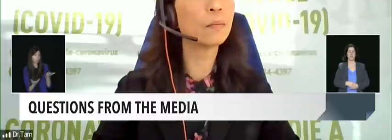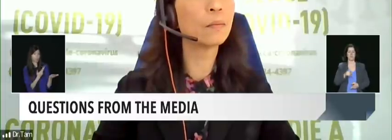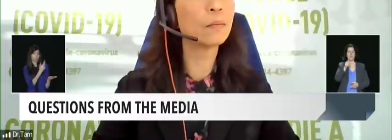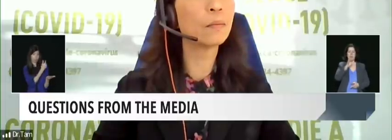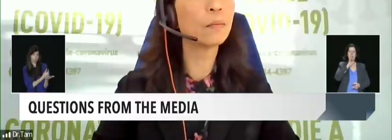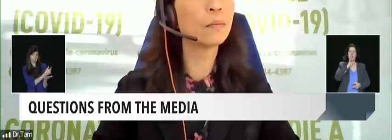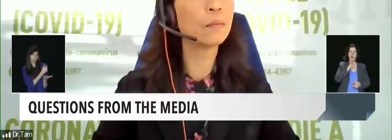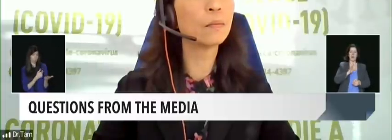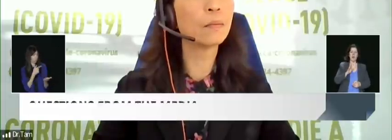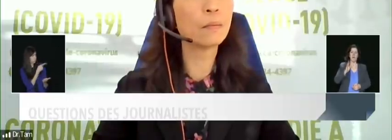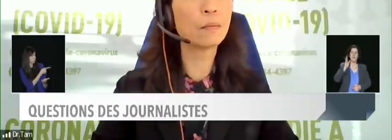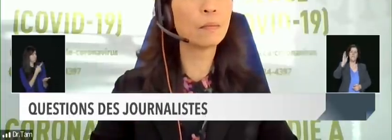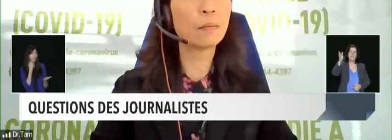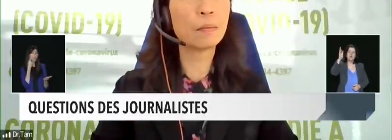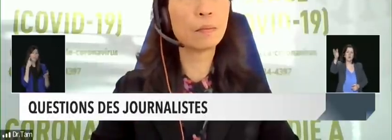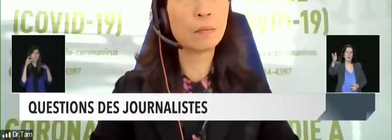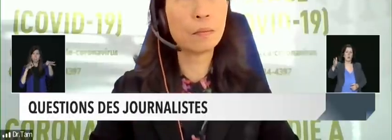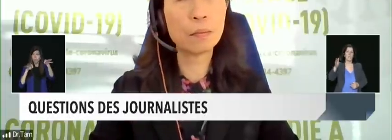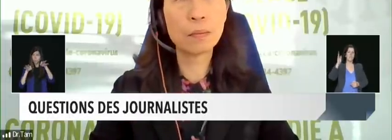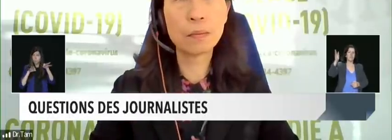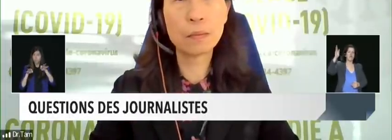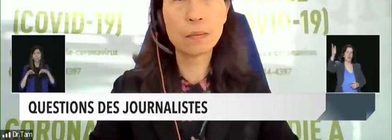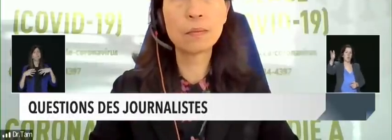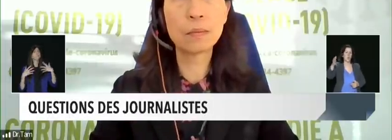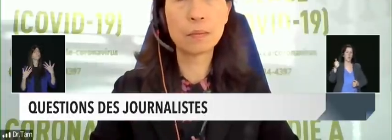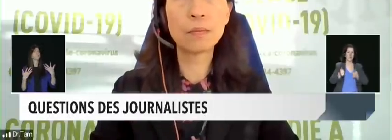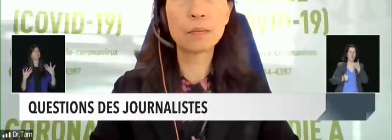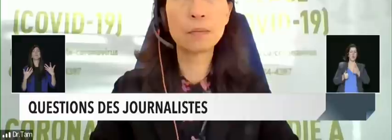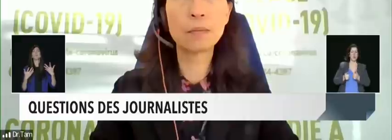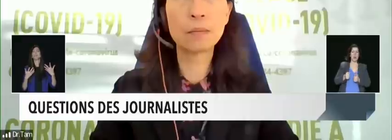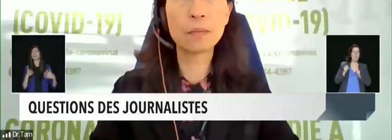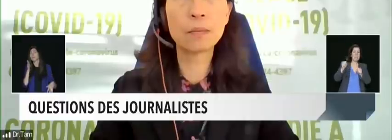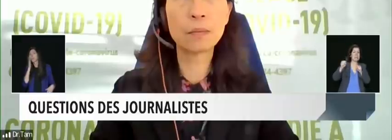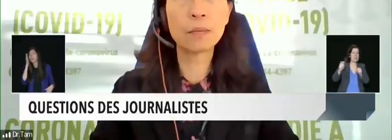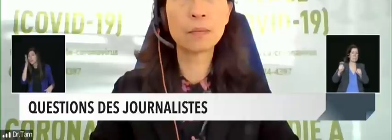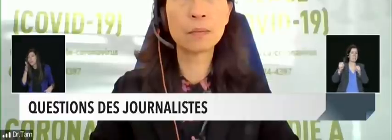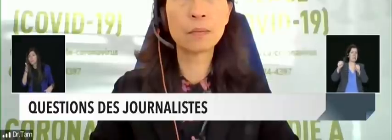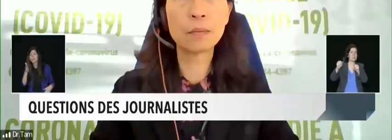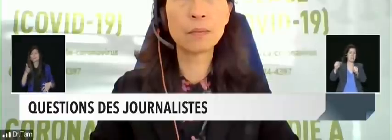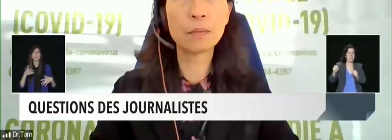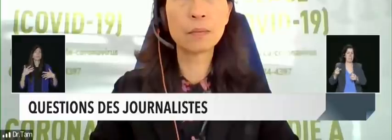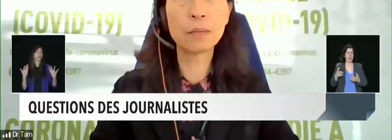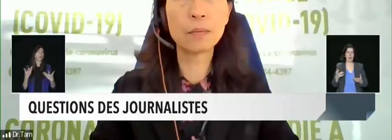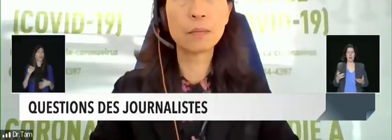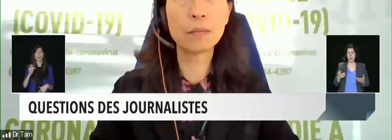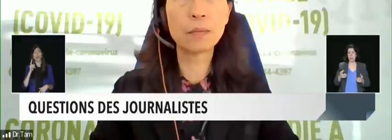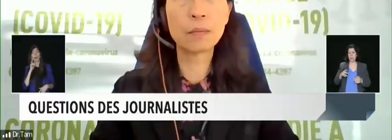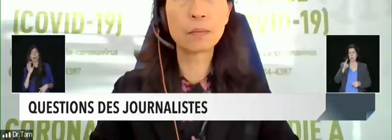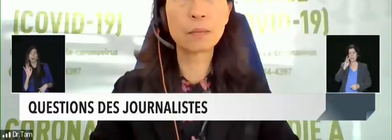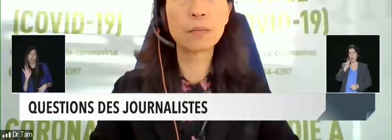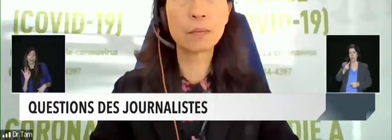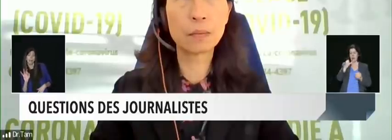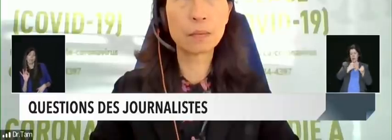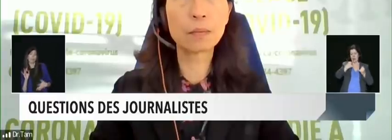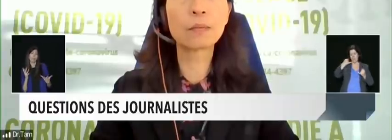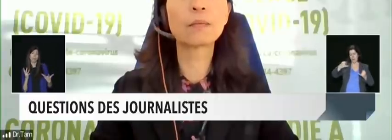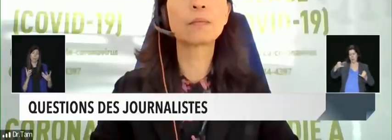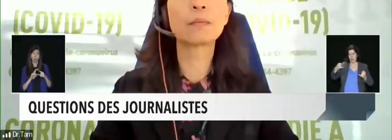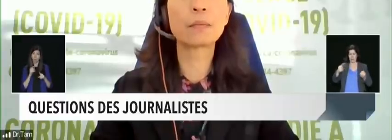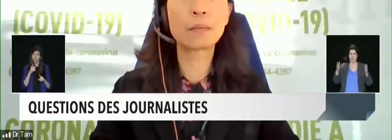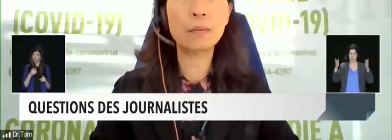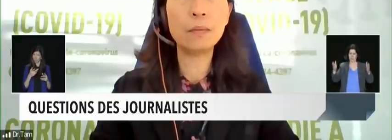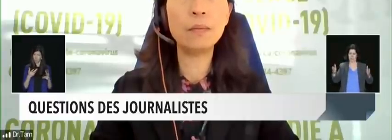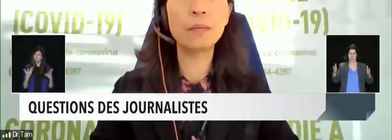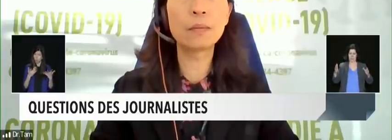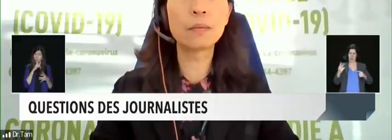ou au conditionnel, on pourrait voir une hausse, mais si je me fie au graphique, en fait, on présente la situation entre janvier et